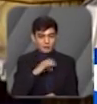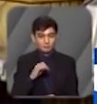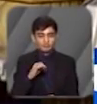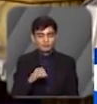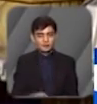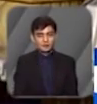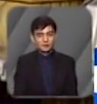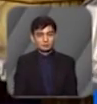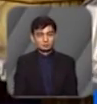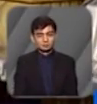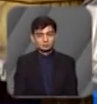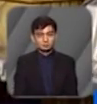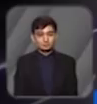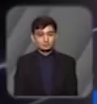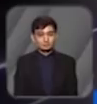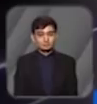бар.